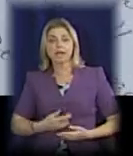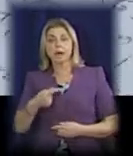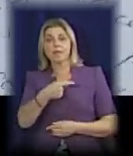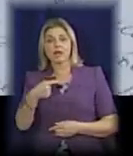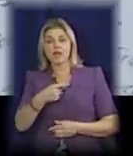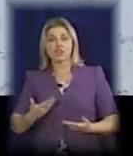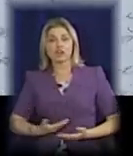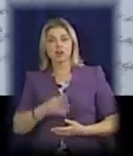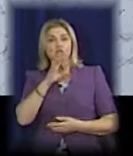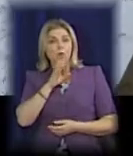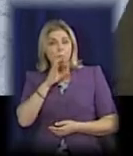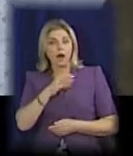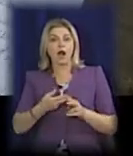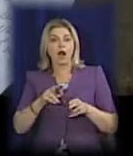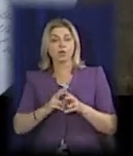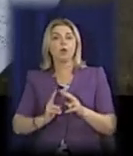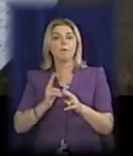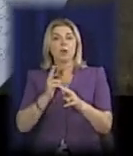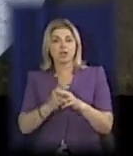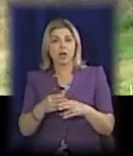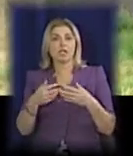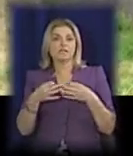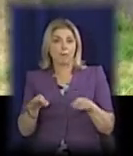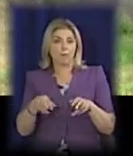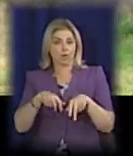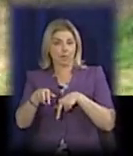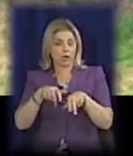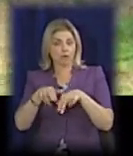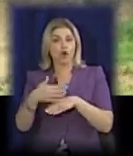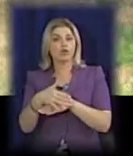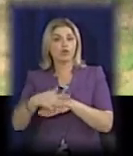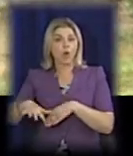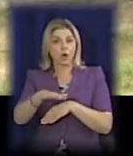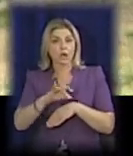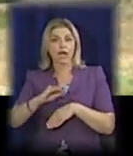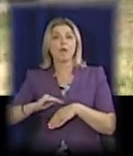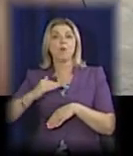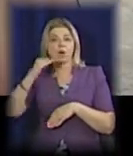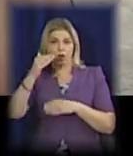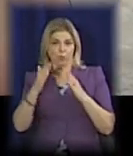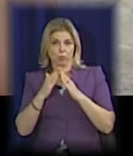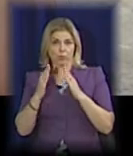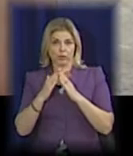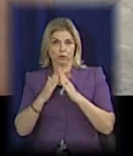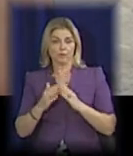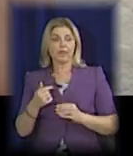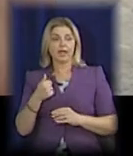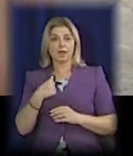поверху живе собака, який перешкоджає вільному пересуванню двором та поверхами будинку.